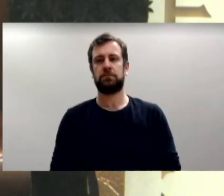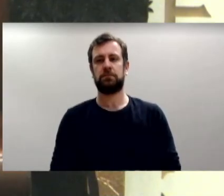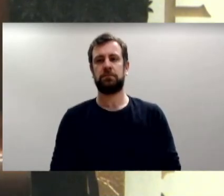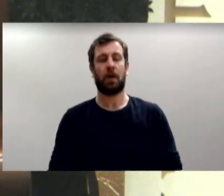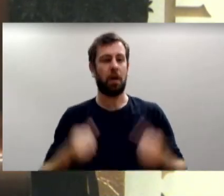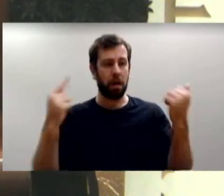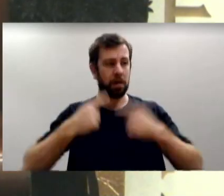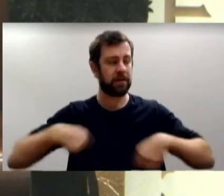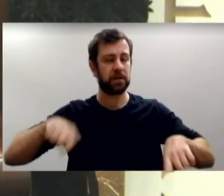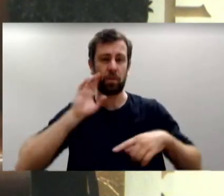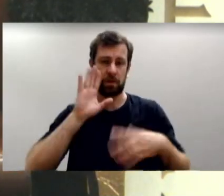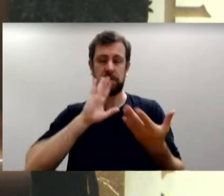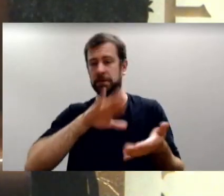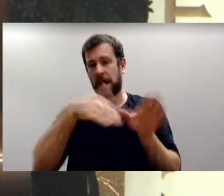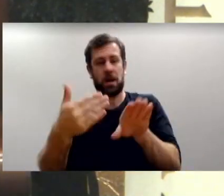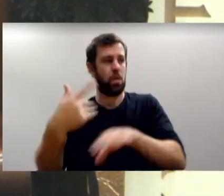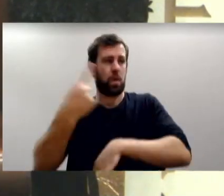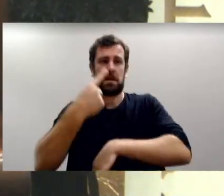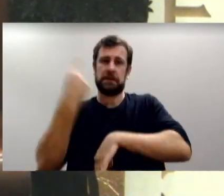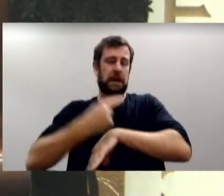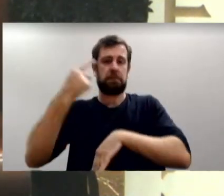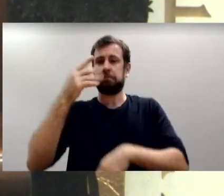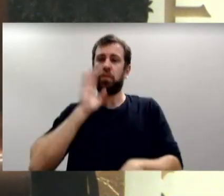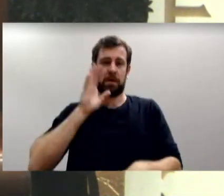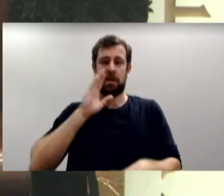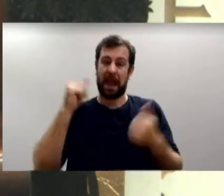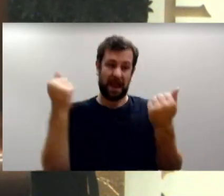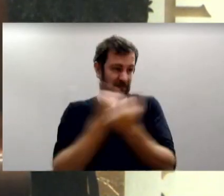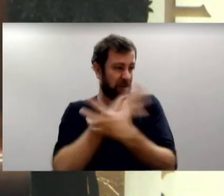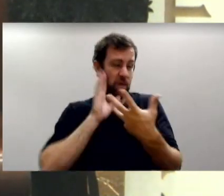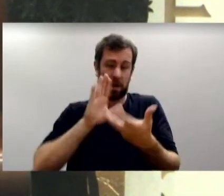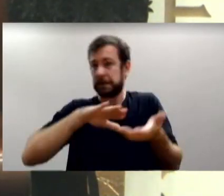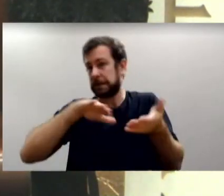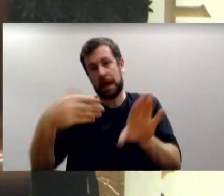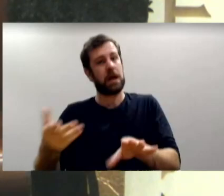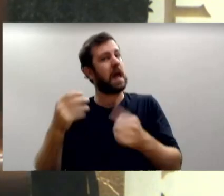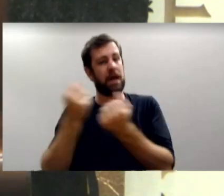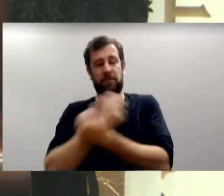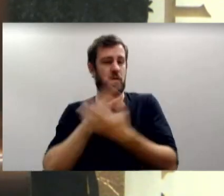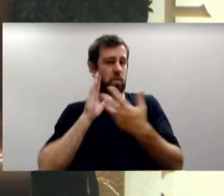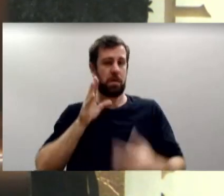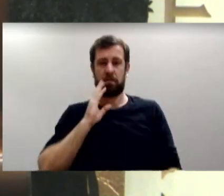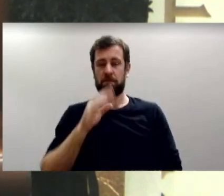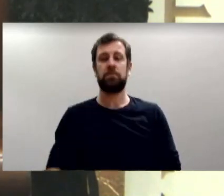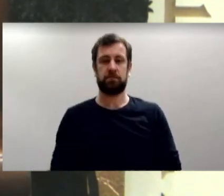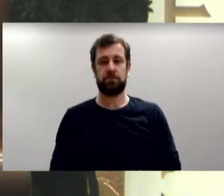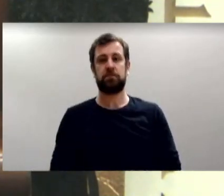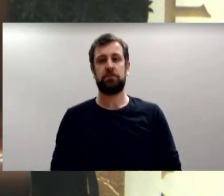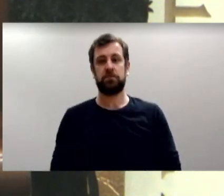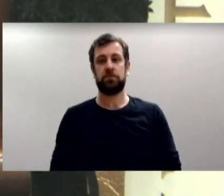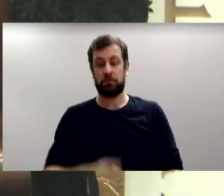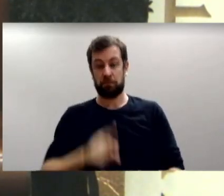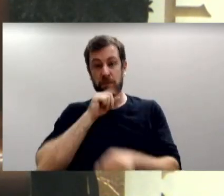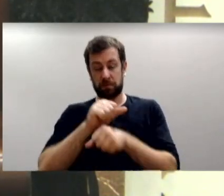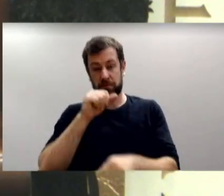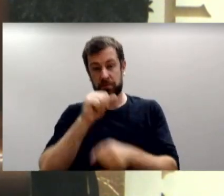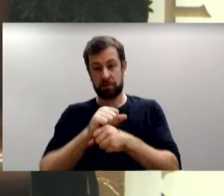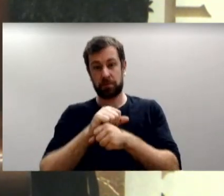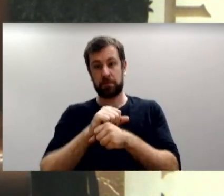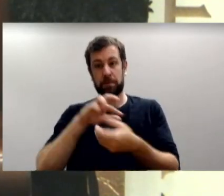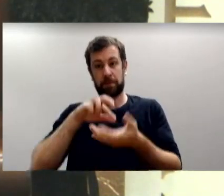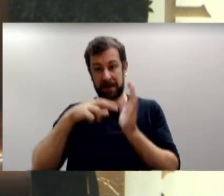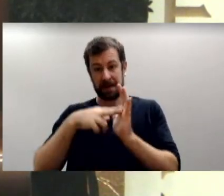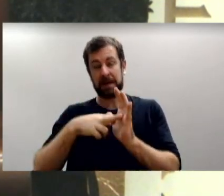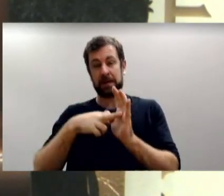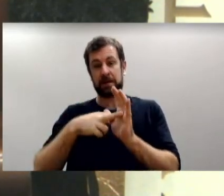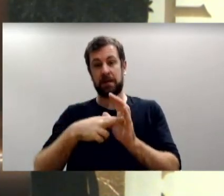day when Qiyamah happens. Everything will die. إِلَّا وَجْهُ. Literal meaning of wajh is face, except